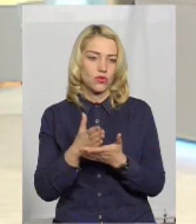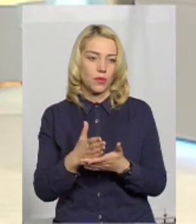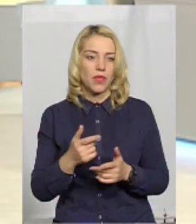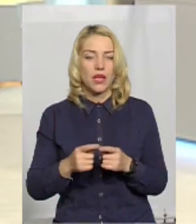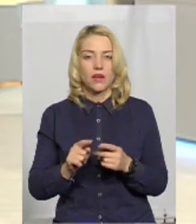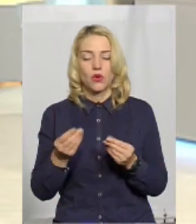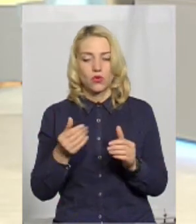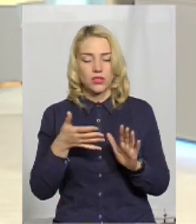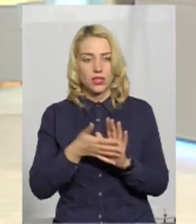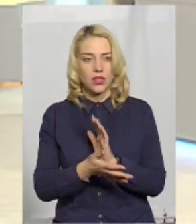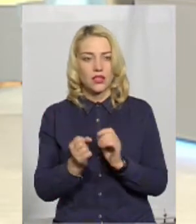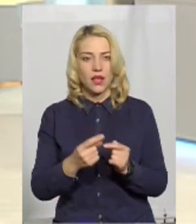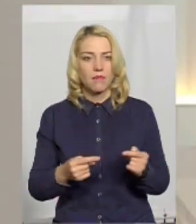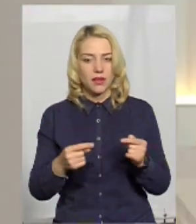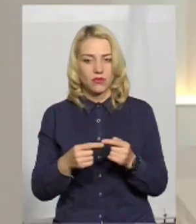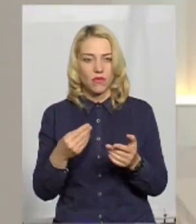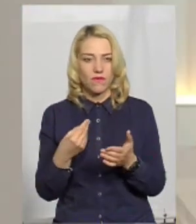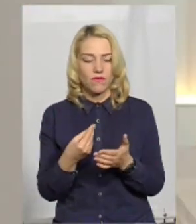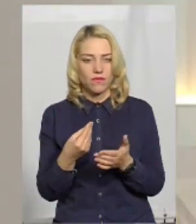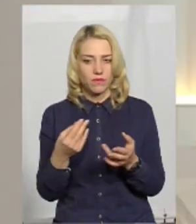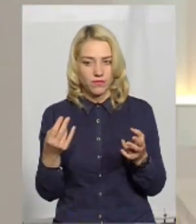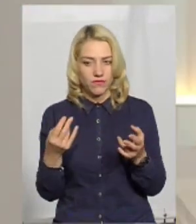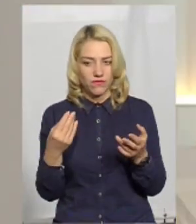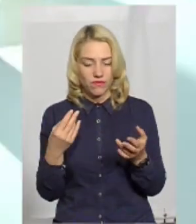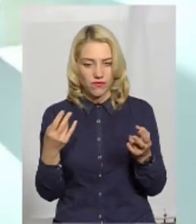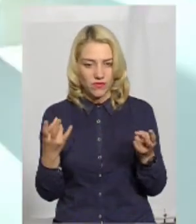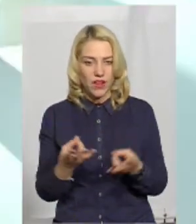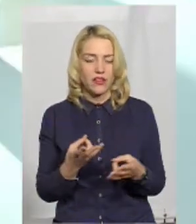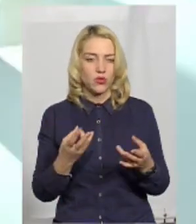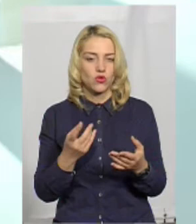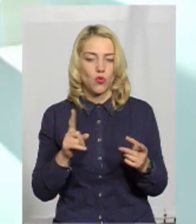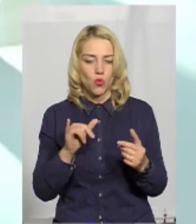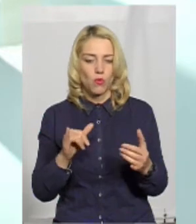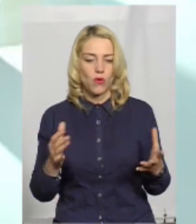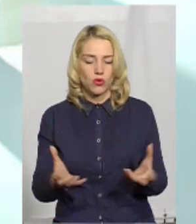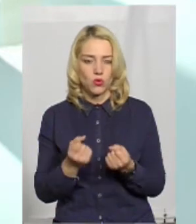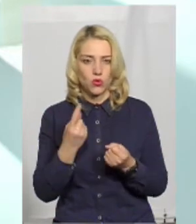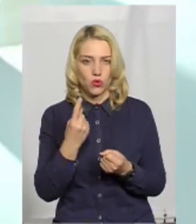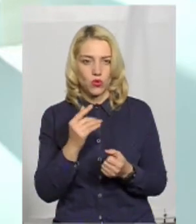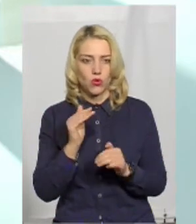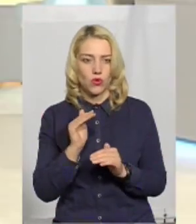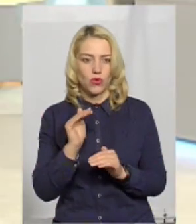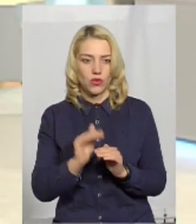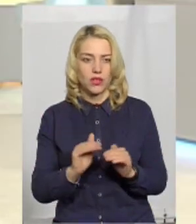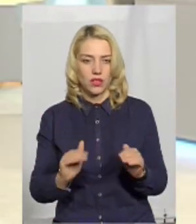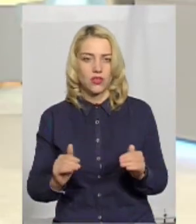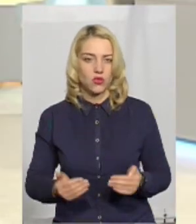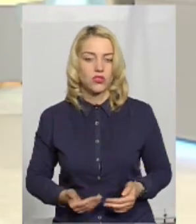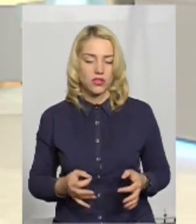ті кошти затрачені, напевно, вартують, звичайно, порятунку навіть одного, звичайно, дитячого, звичайно, життя.